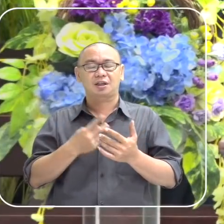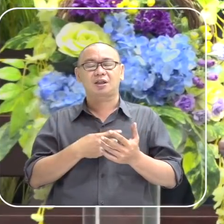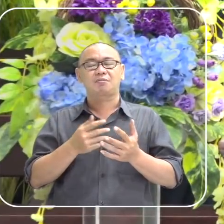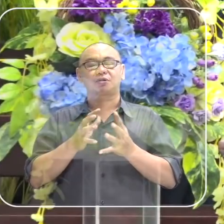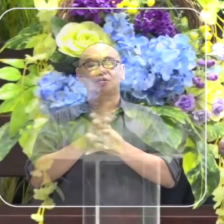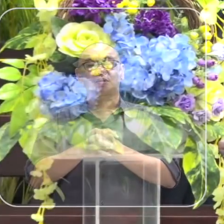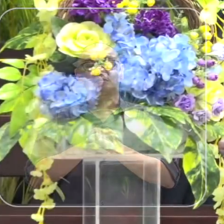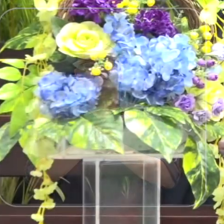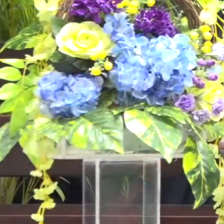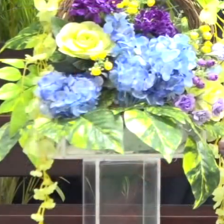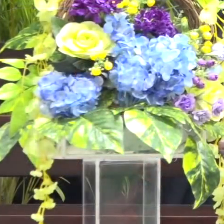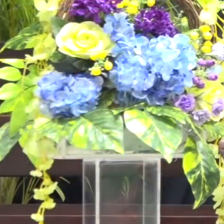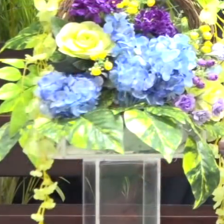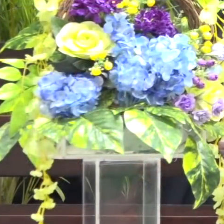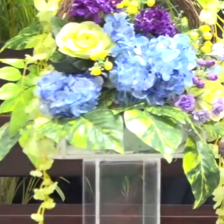Marilah kita berdoa.